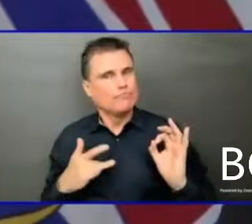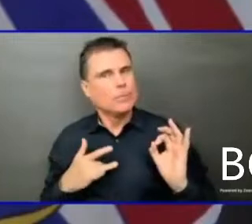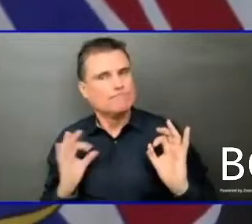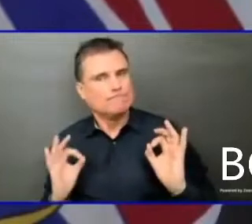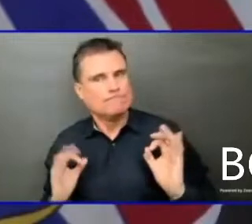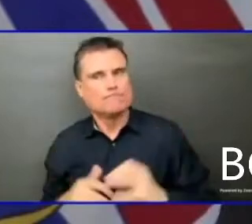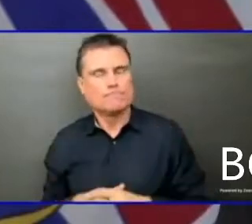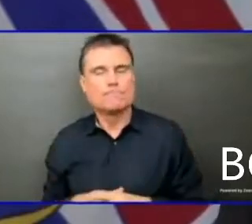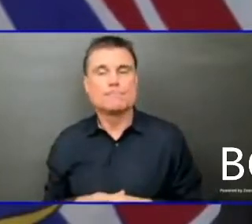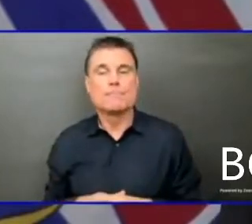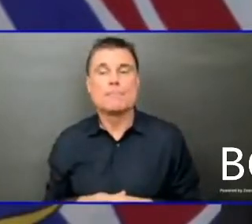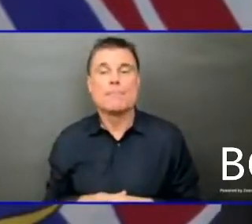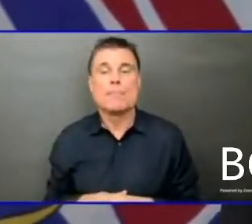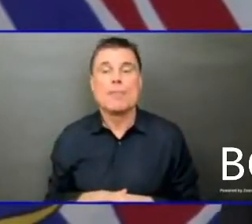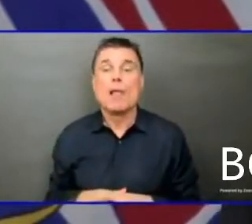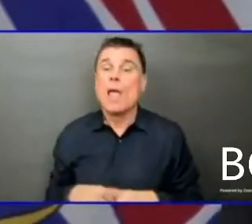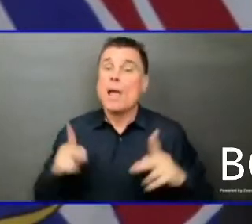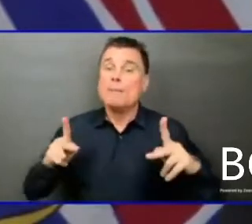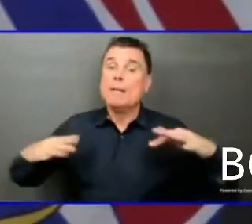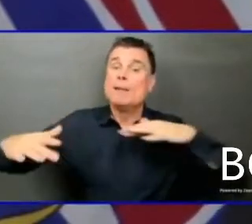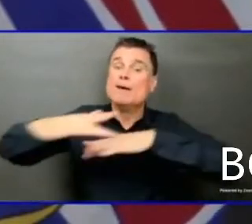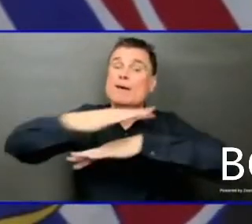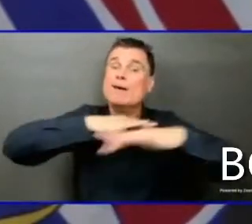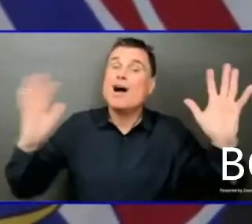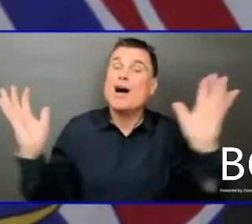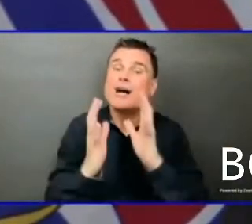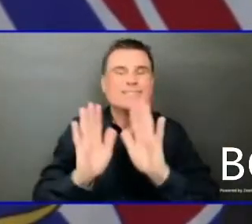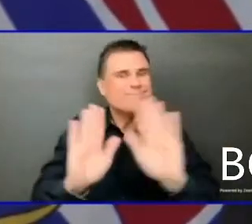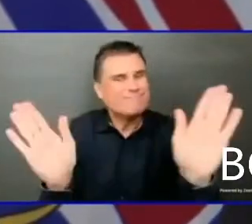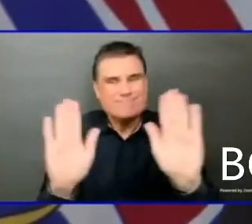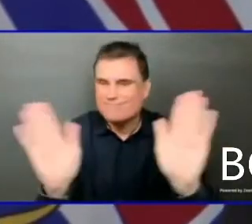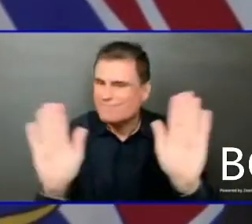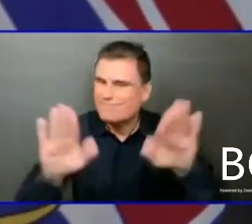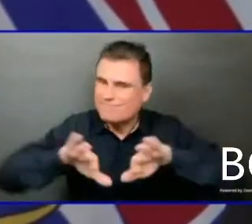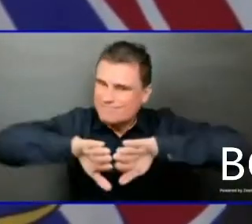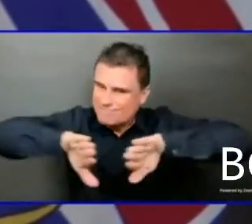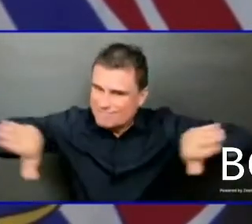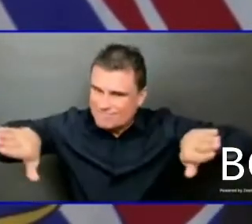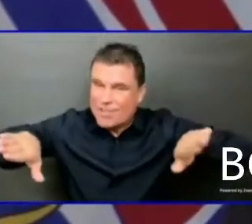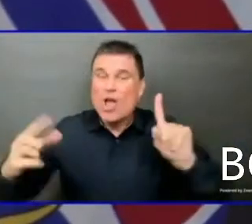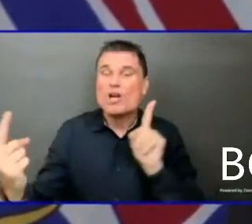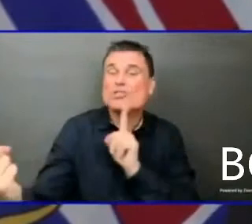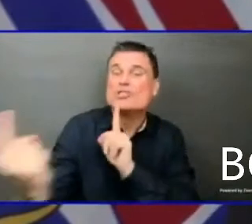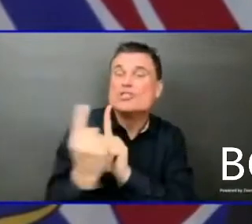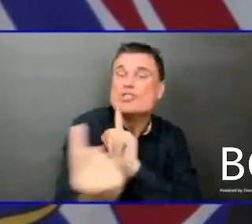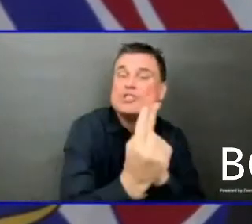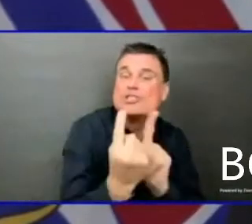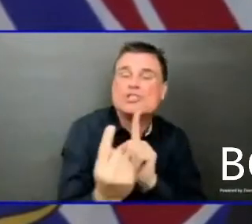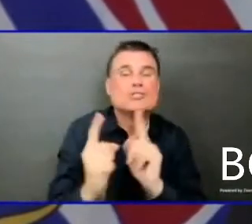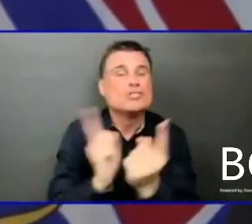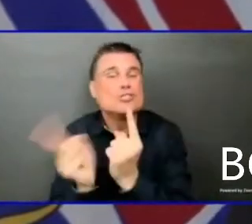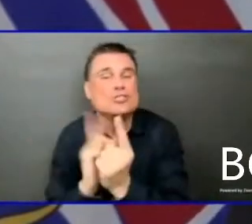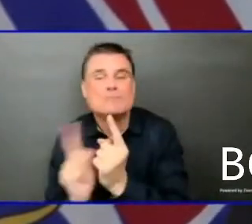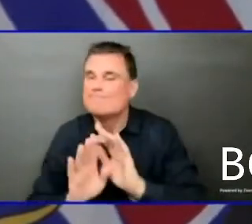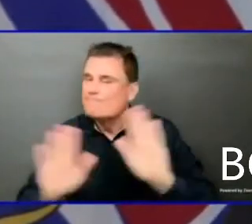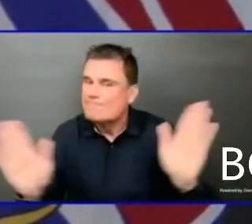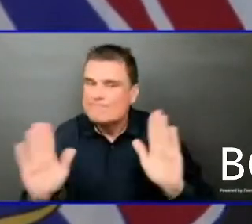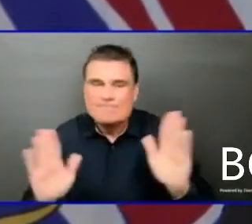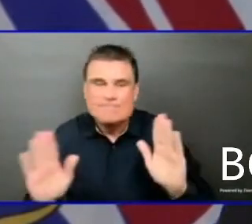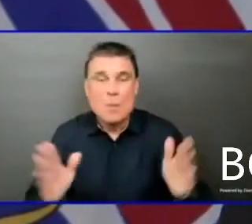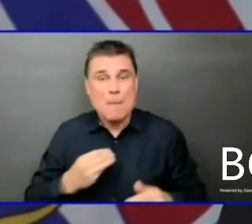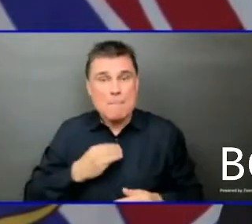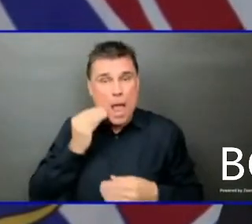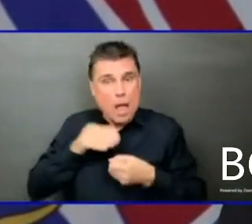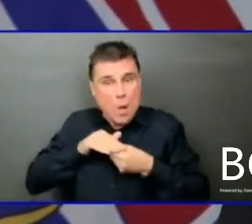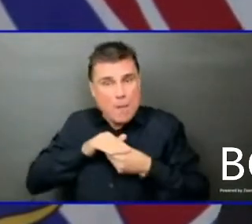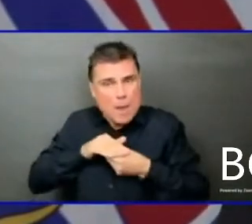local, using our layers of protection, we are bending our curve. 我们 slowly 可以 and 慢慢的 steadily. 把这个曲 But we